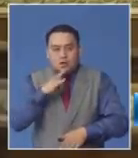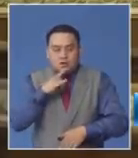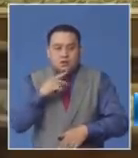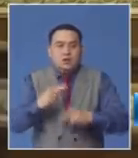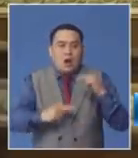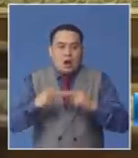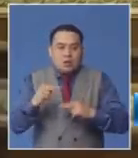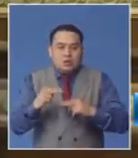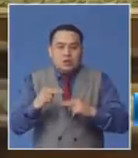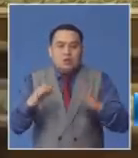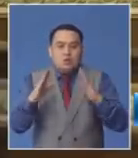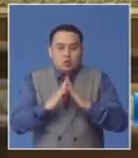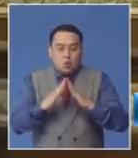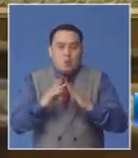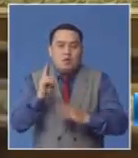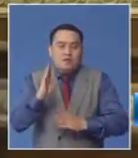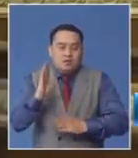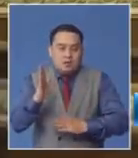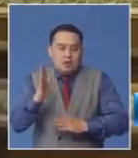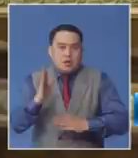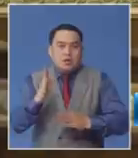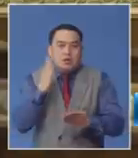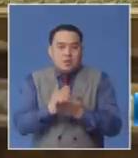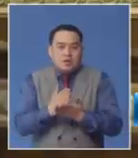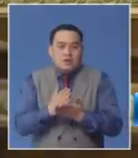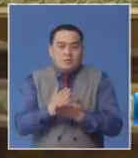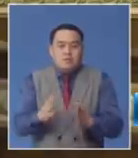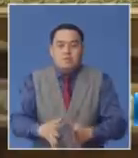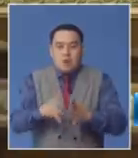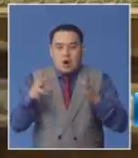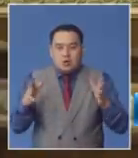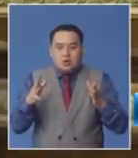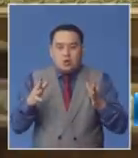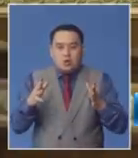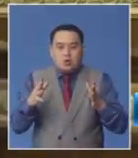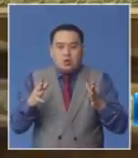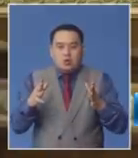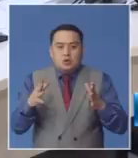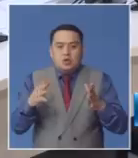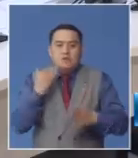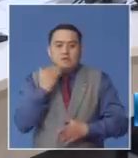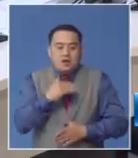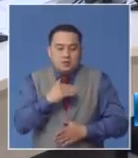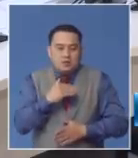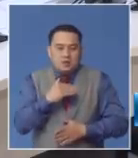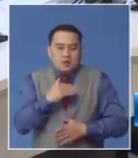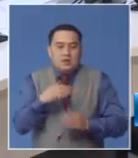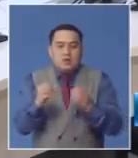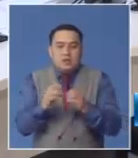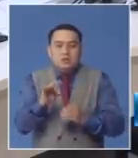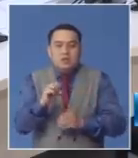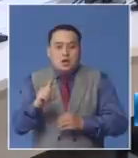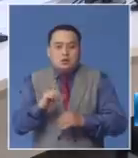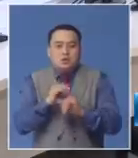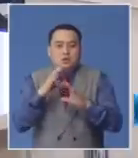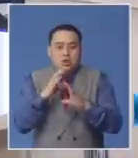строительство особенно жилищного строительства имеет очень большой мультипликативный эффект в 10 раз будет